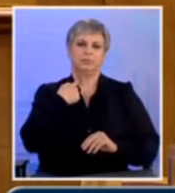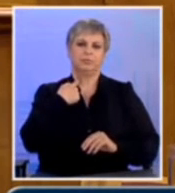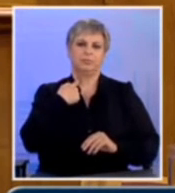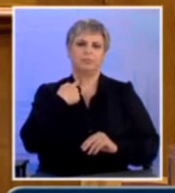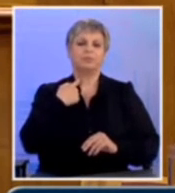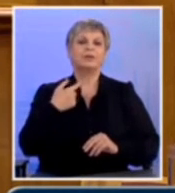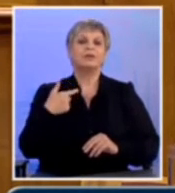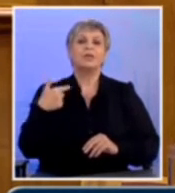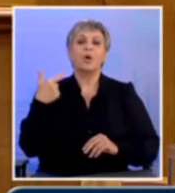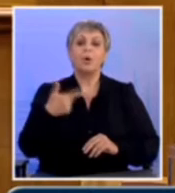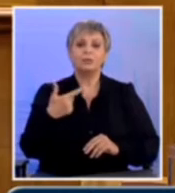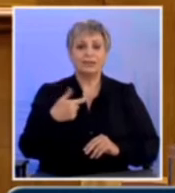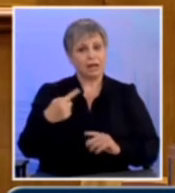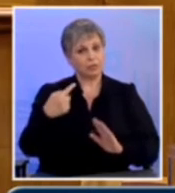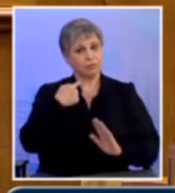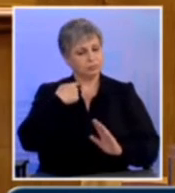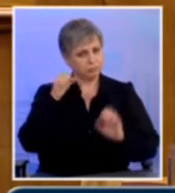Απέναντι σε αυτή την ήττα,